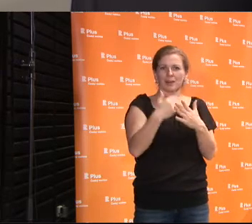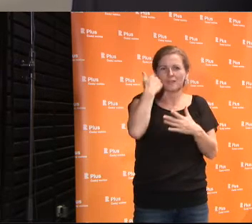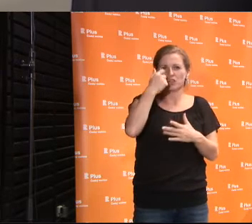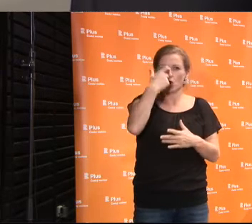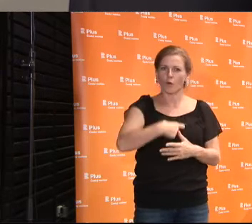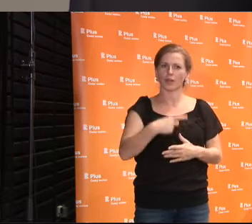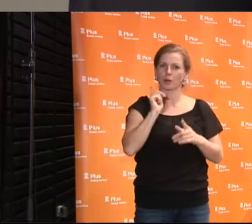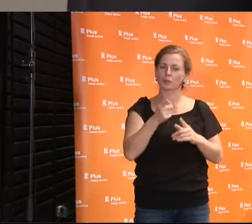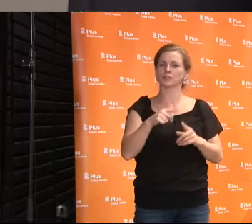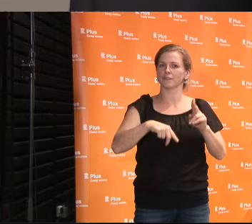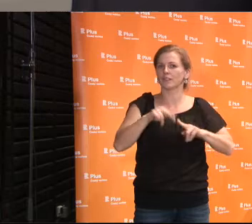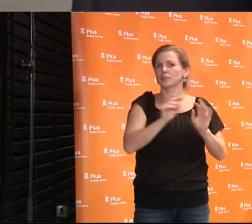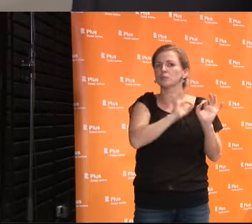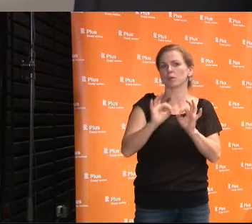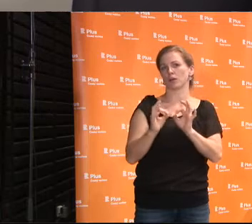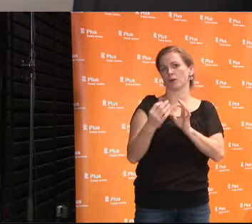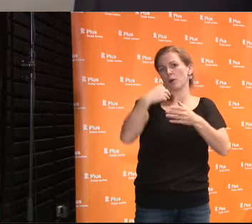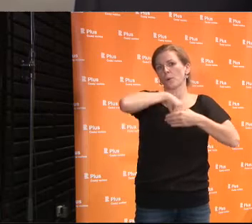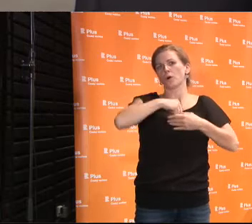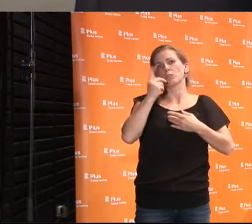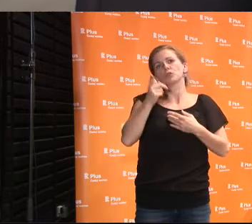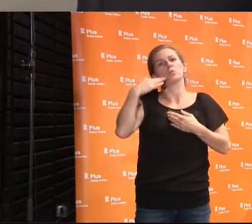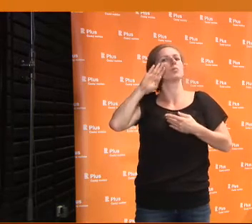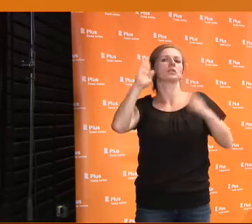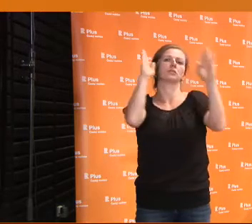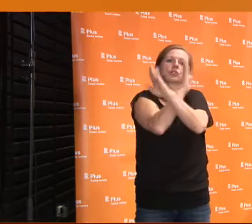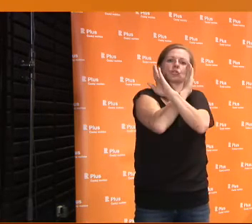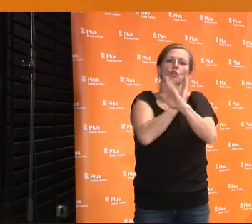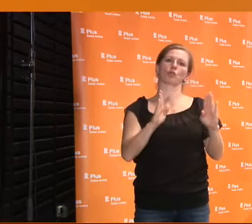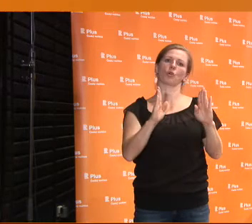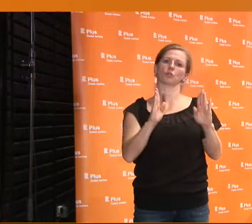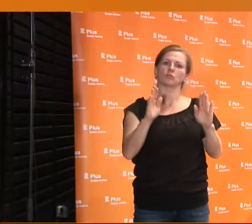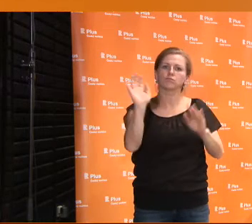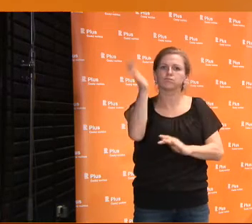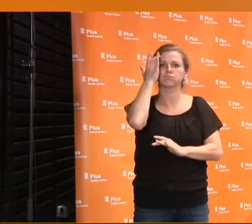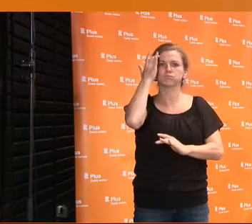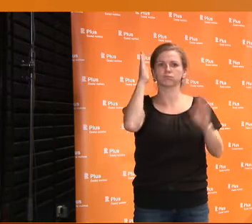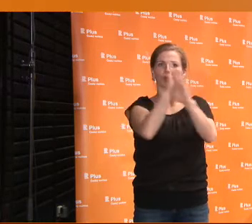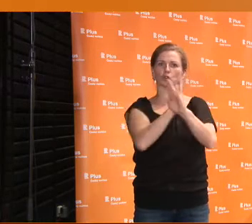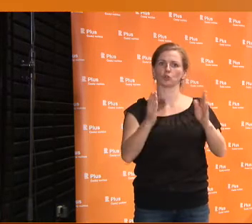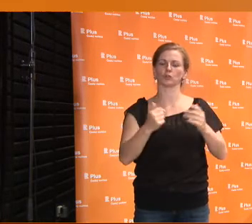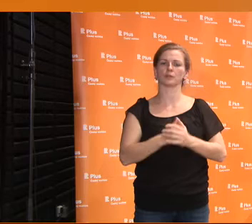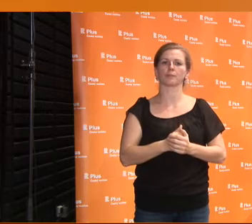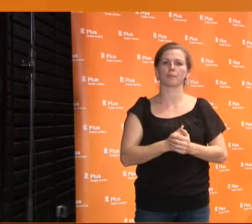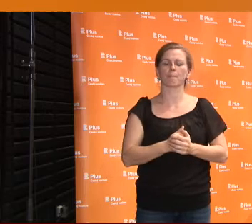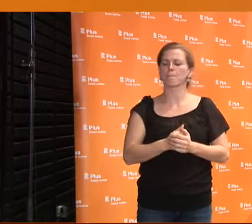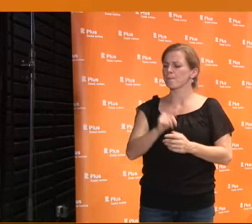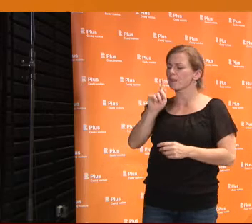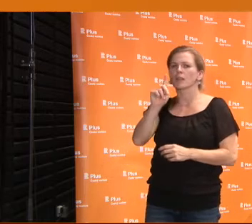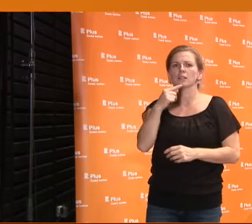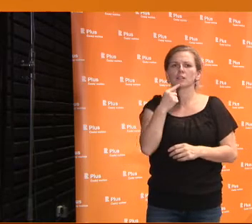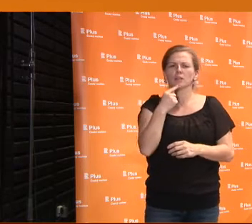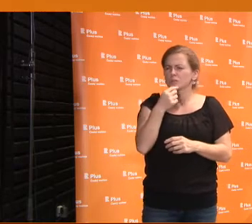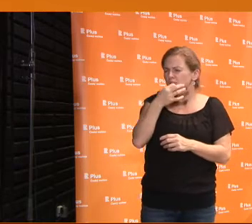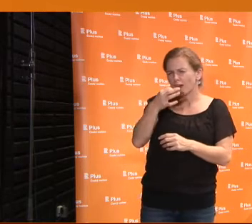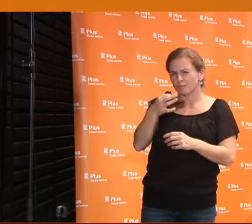trochu připravovat a také trochu kvalifikovat. Když s Bohumilem Kartou jsem teď navážu na to, o čem mluvil jak pan Mařík, tak paní Jaburková, tak